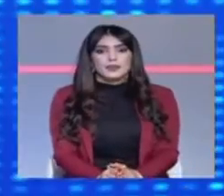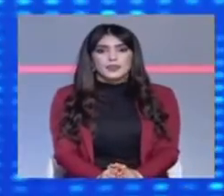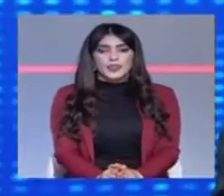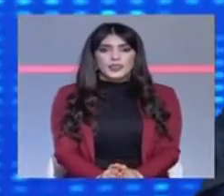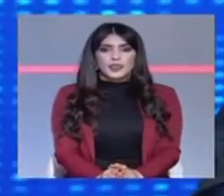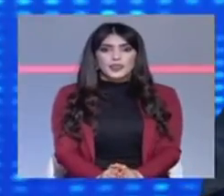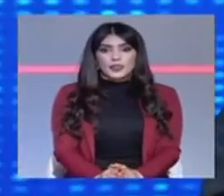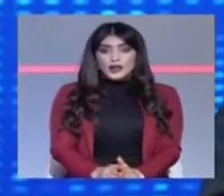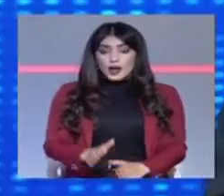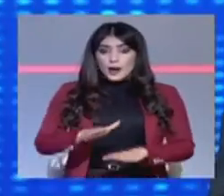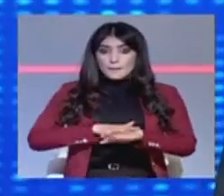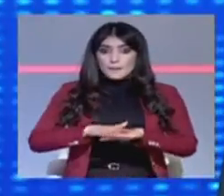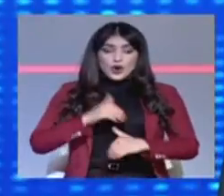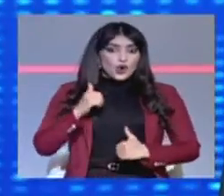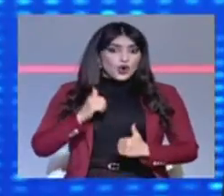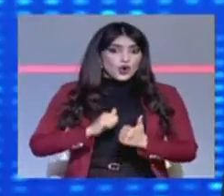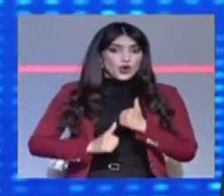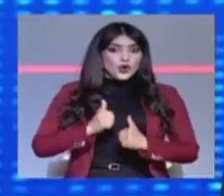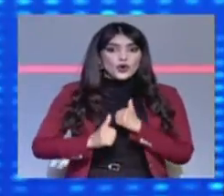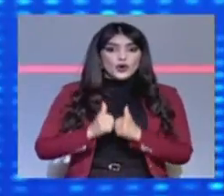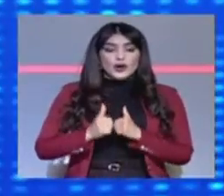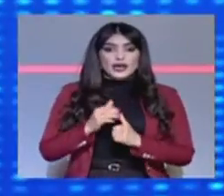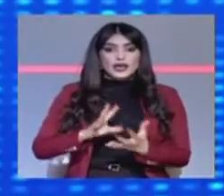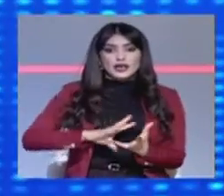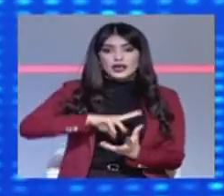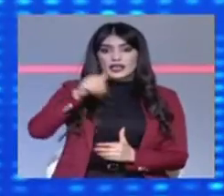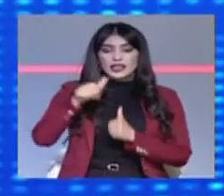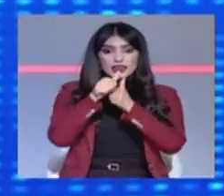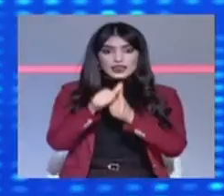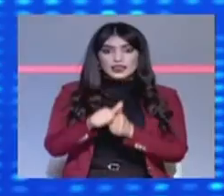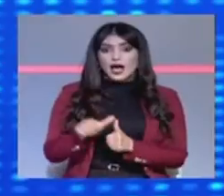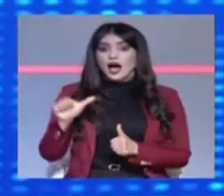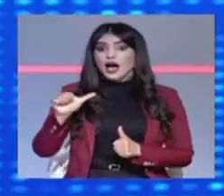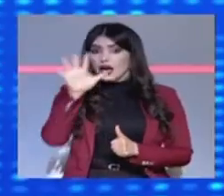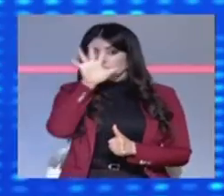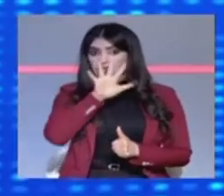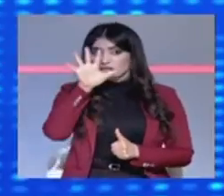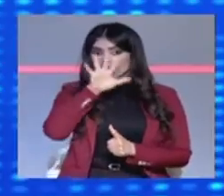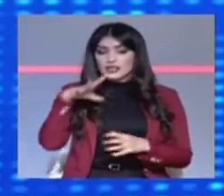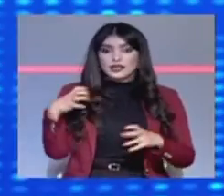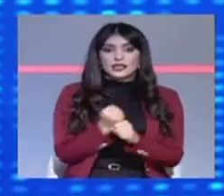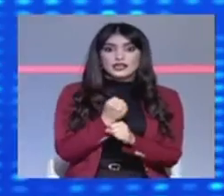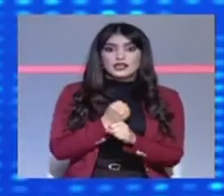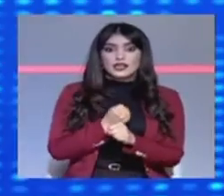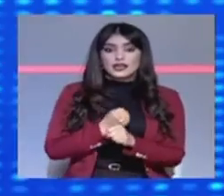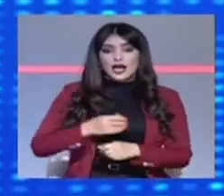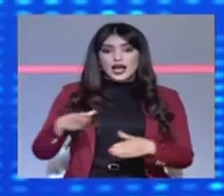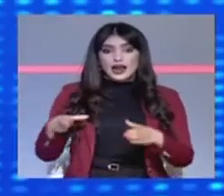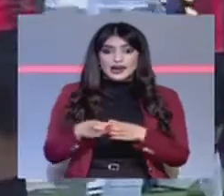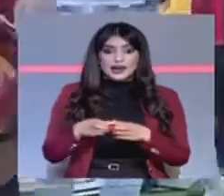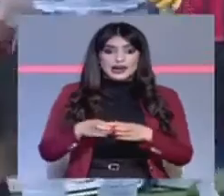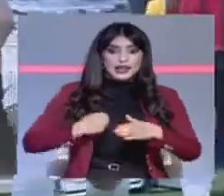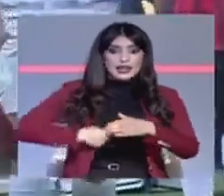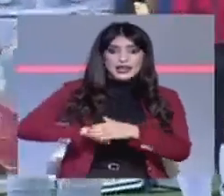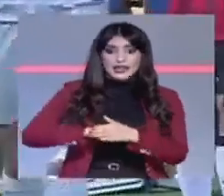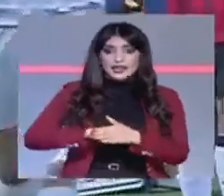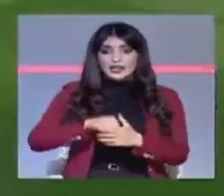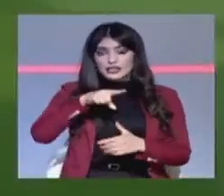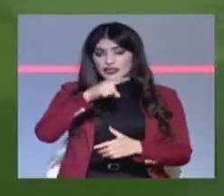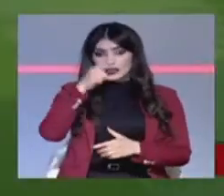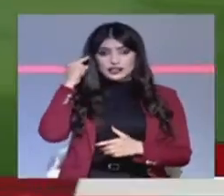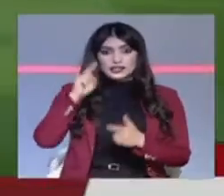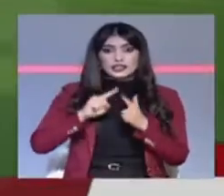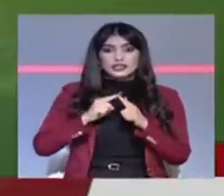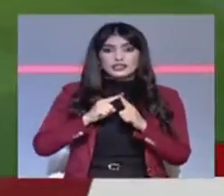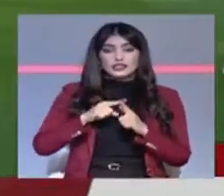وفي مسابقه كاس رابطه ابطال اسيا لكره القدم تغلب ندي شانغهاي الصيني على مضيفه نادي سيدني